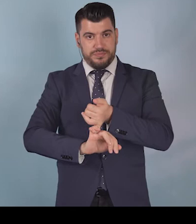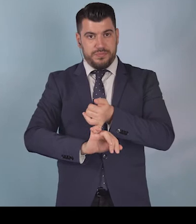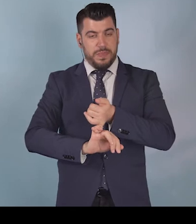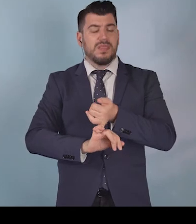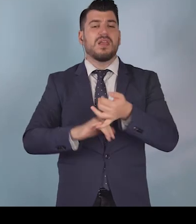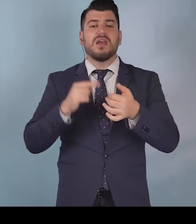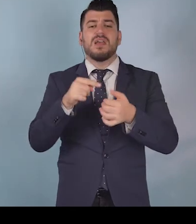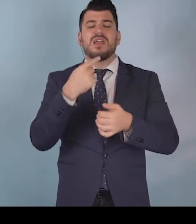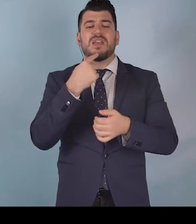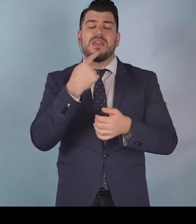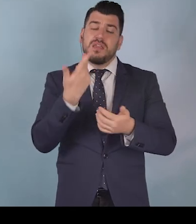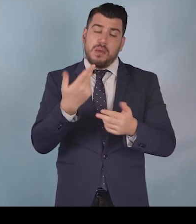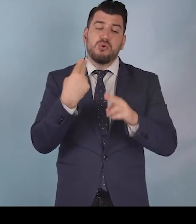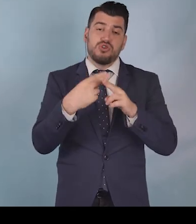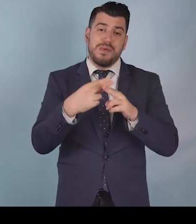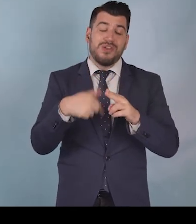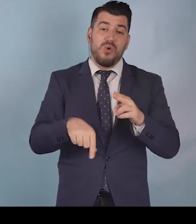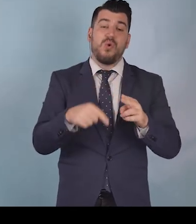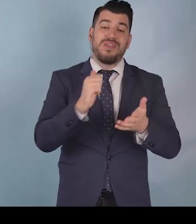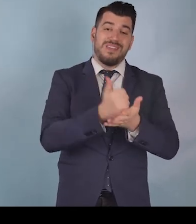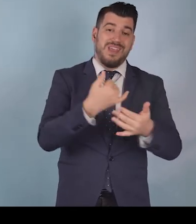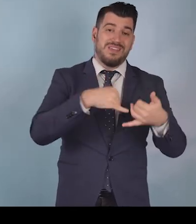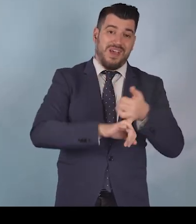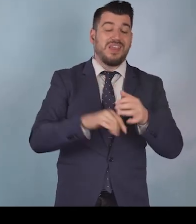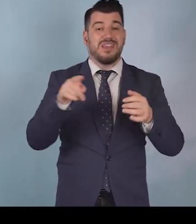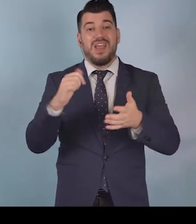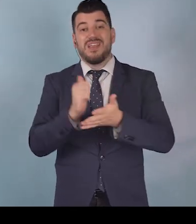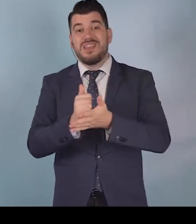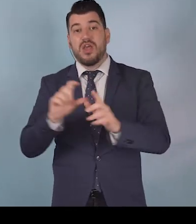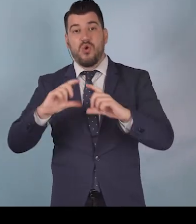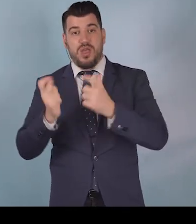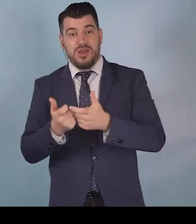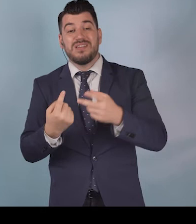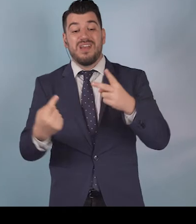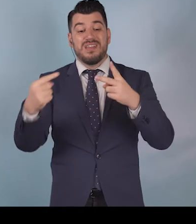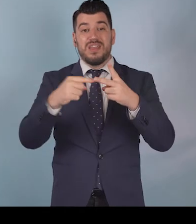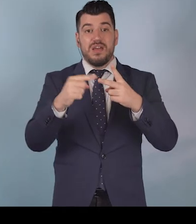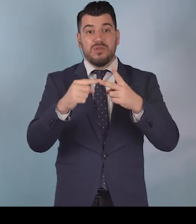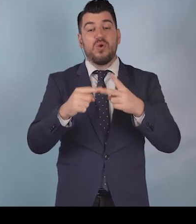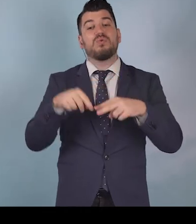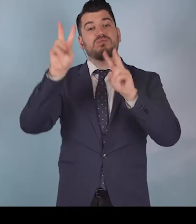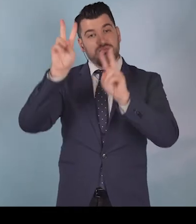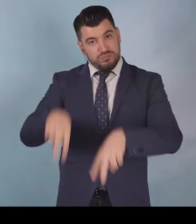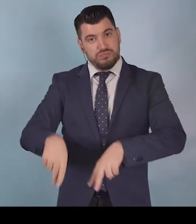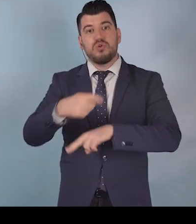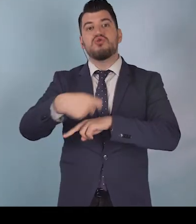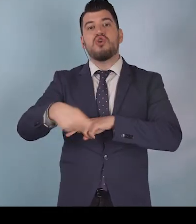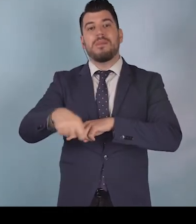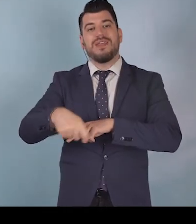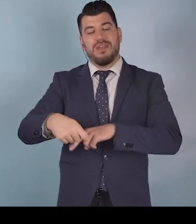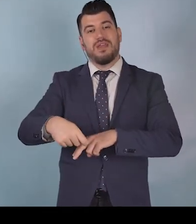διασφαλίζουν κάποια δικαιώματά μας. Θα αναφερθώ σε δύο συγκεκριμένα, στο σύμφωνο συμβίωσης και το τι σημαίνει